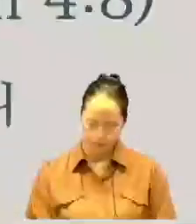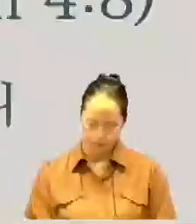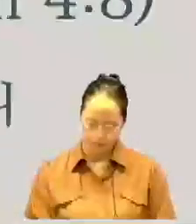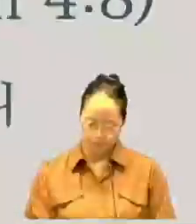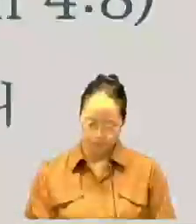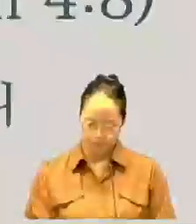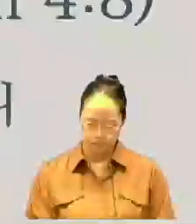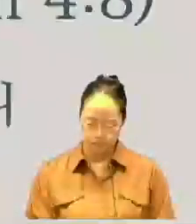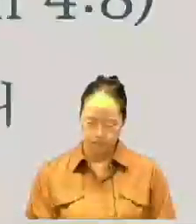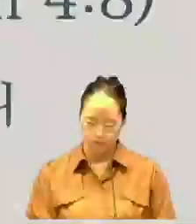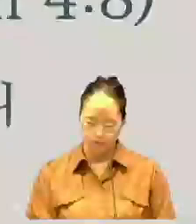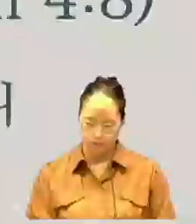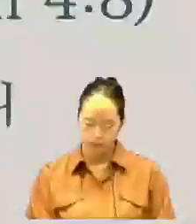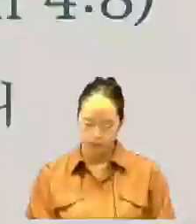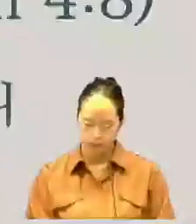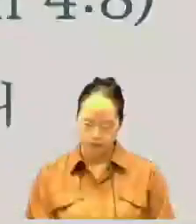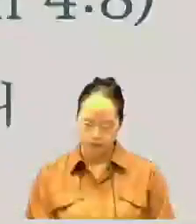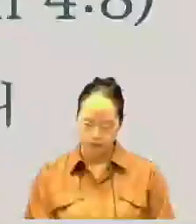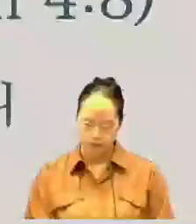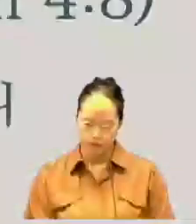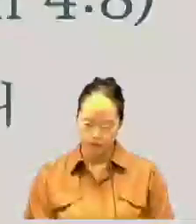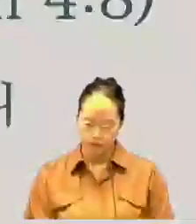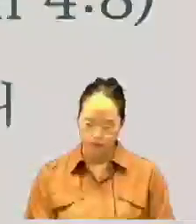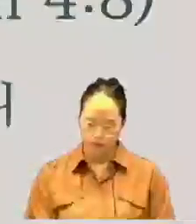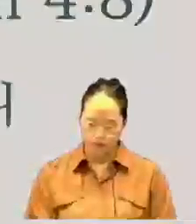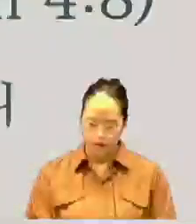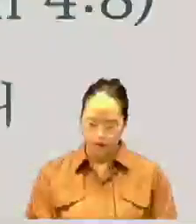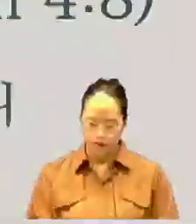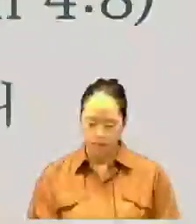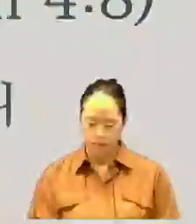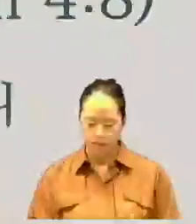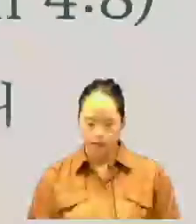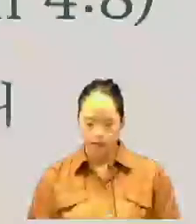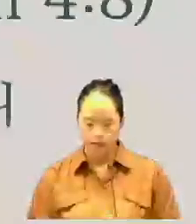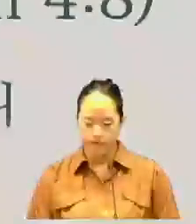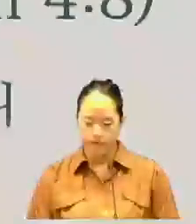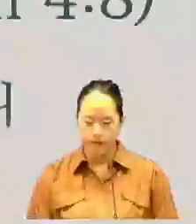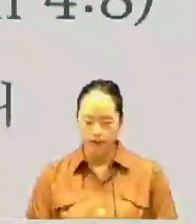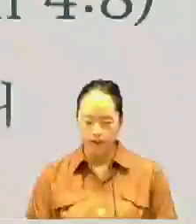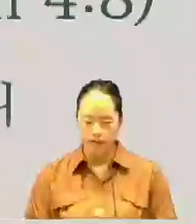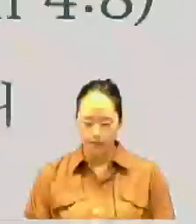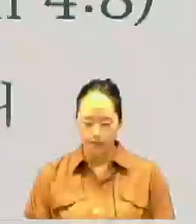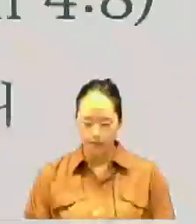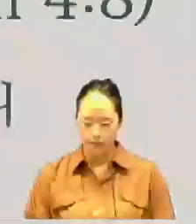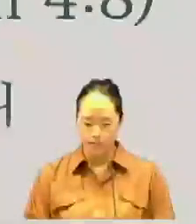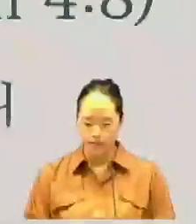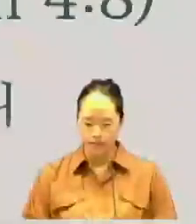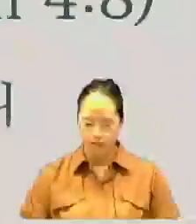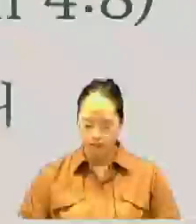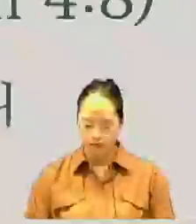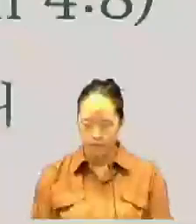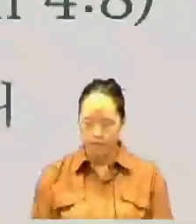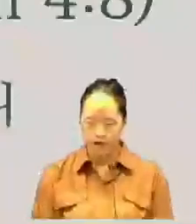活用他的大能的右手帮助我们。 这